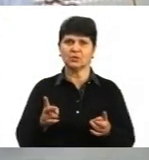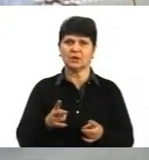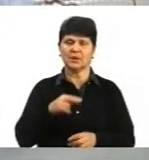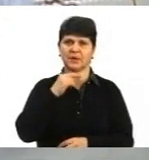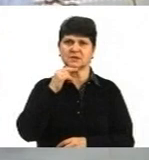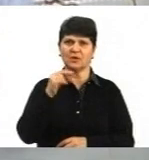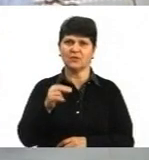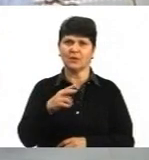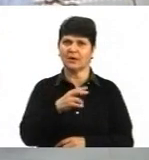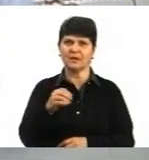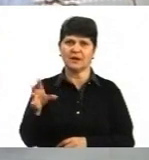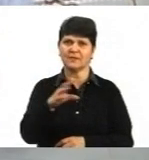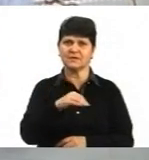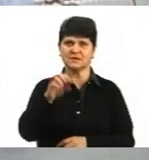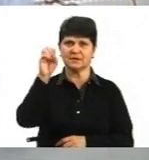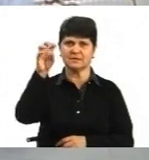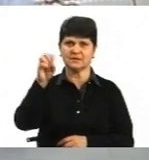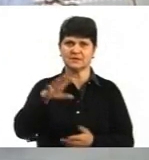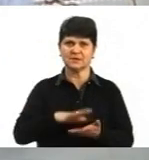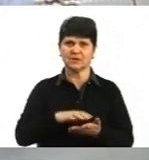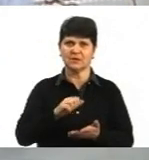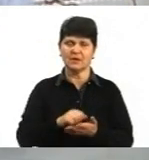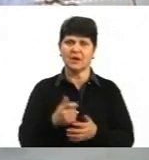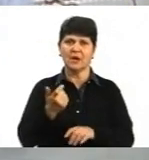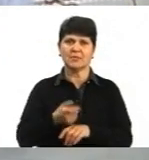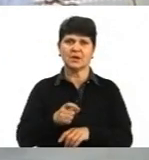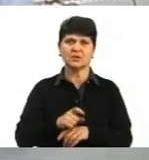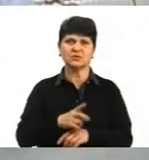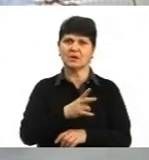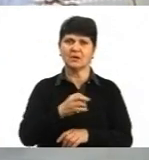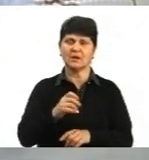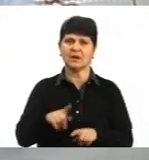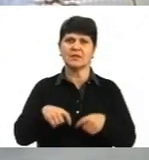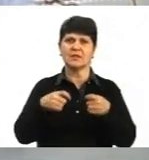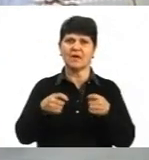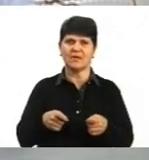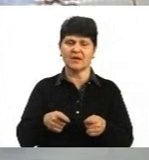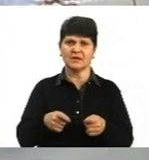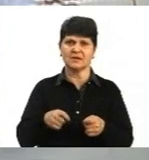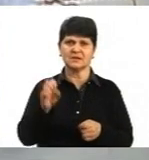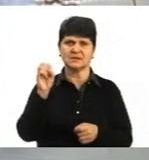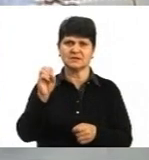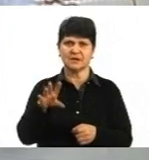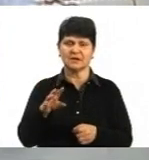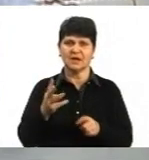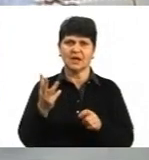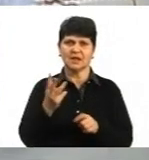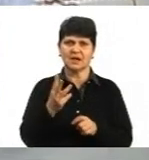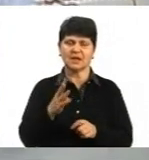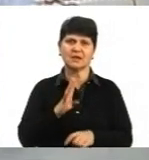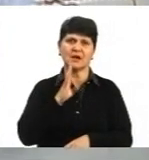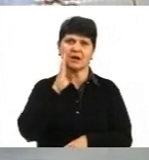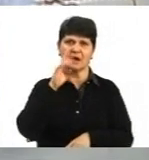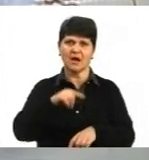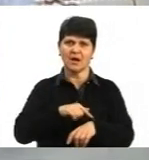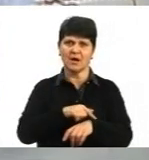всі світлофорні об'єкти вийшли з ладу, як більшість з них не подавалась напруга. На 3-ю годину ранку, на 3-ю годину